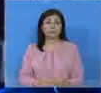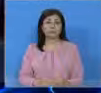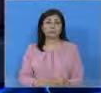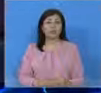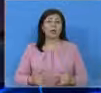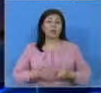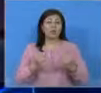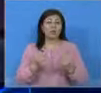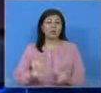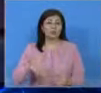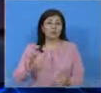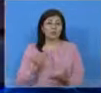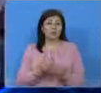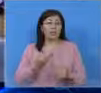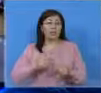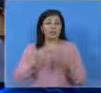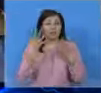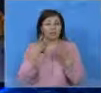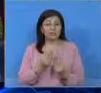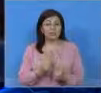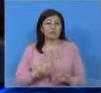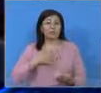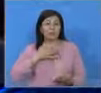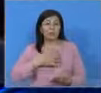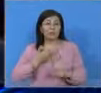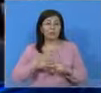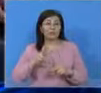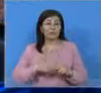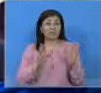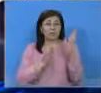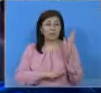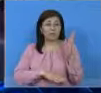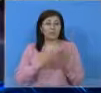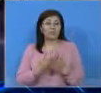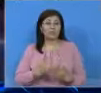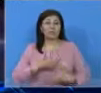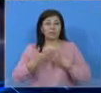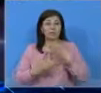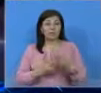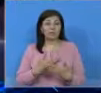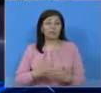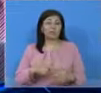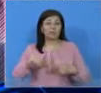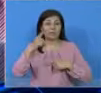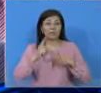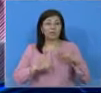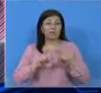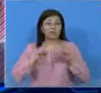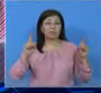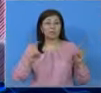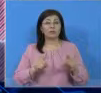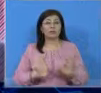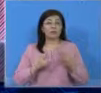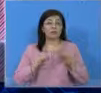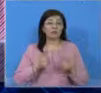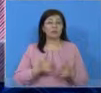Для будущих абитуриентов этот день вышел весьма волнительным, ведь в последний раз, перешагнув порог родной школы, они вступили